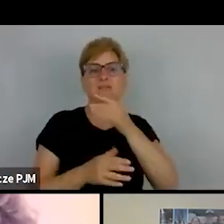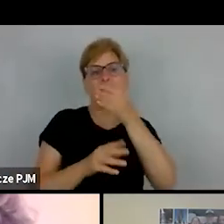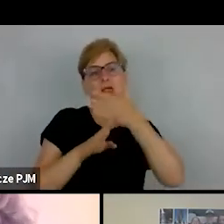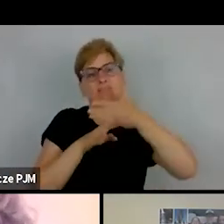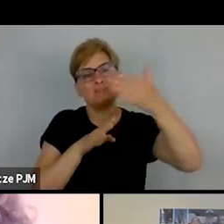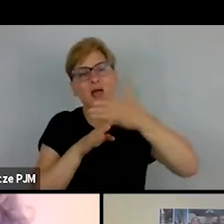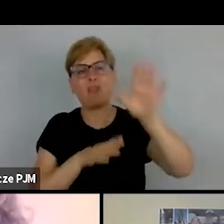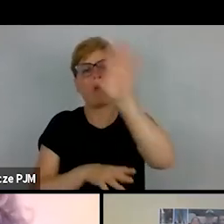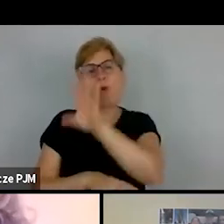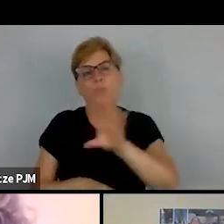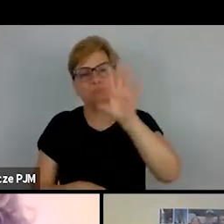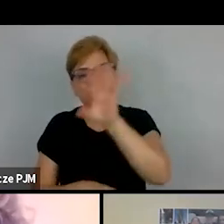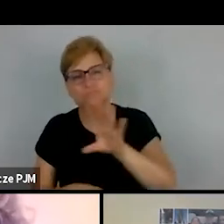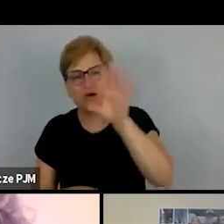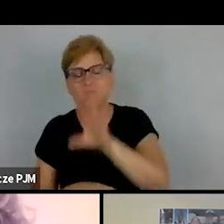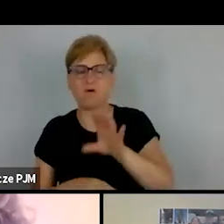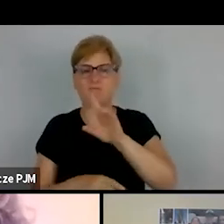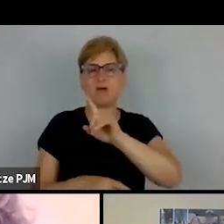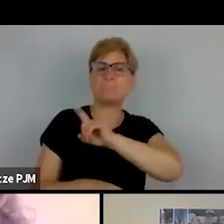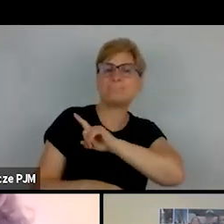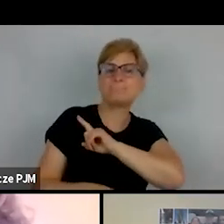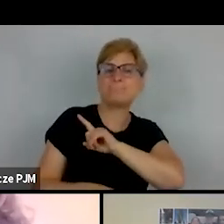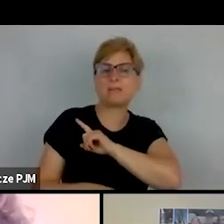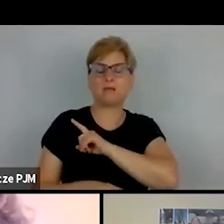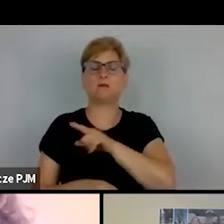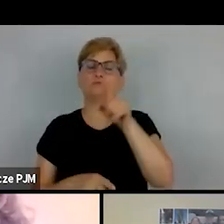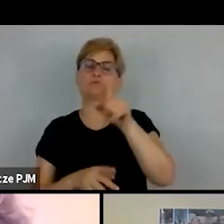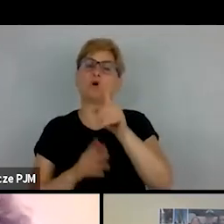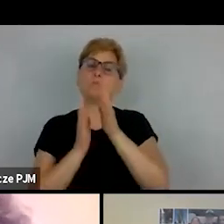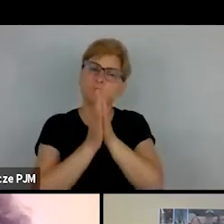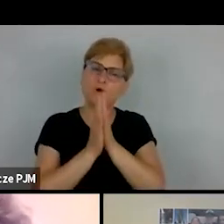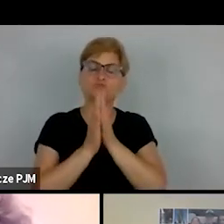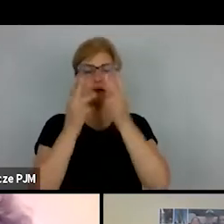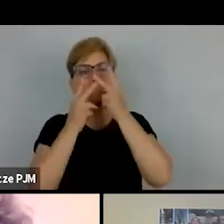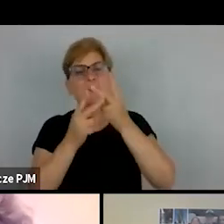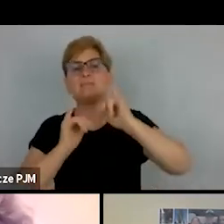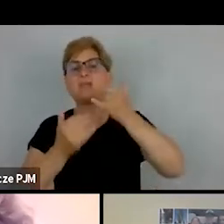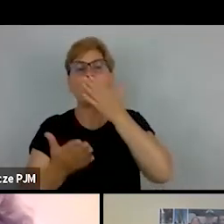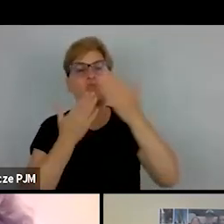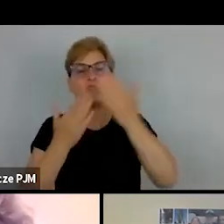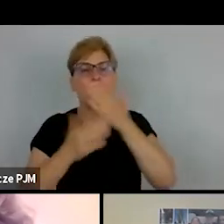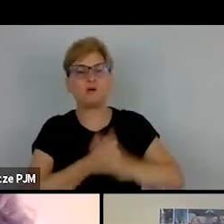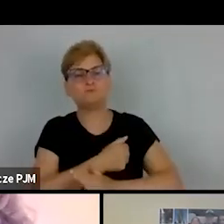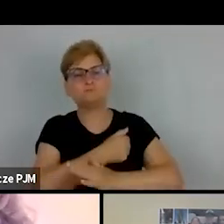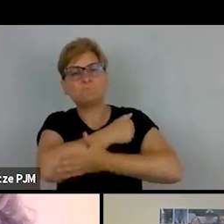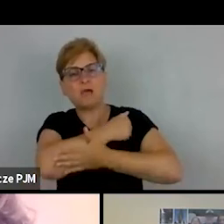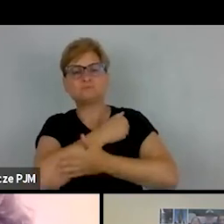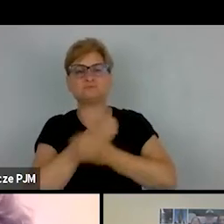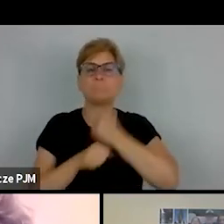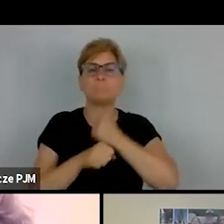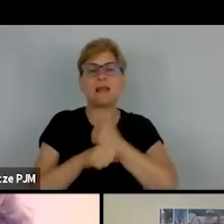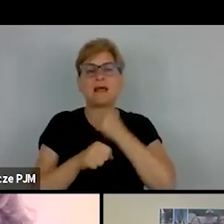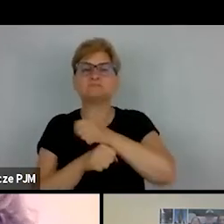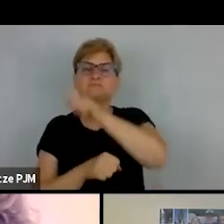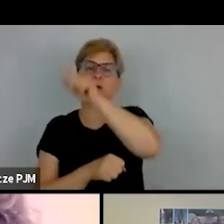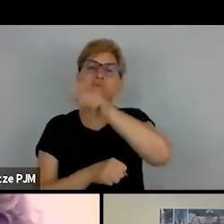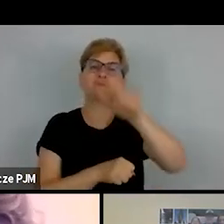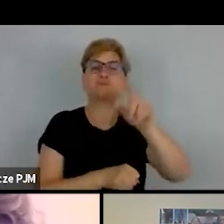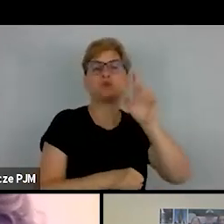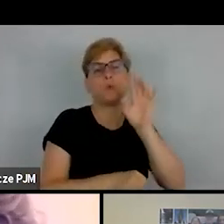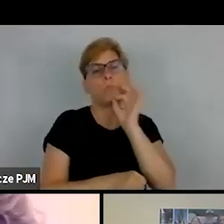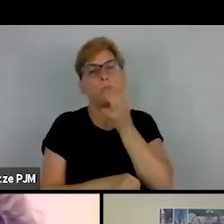nasze poczynania związane z wsparciem chłopaków i pracą z mężczyznami, też zapraszam